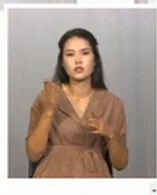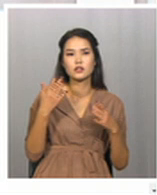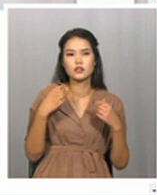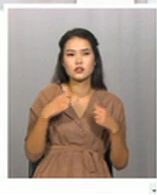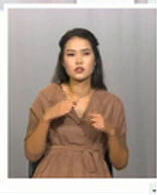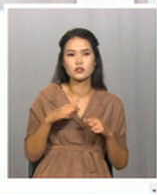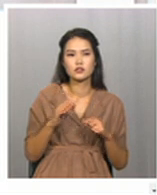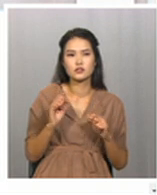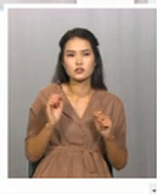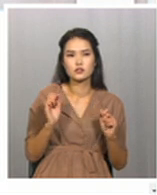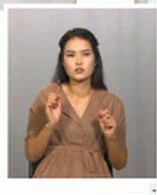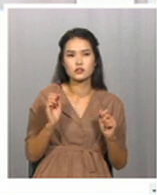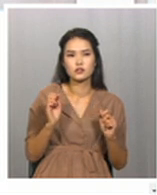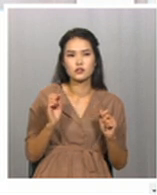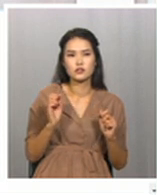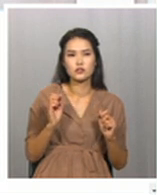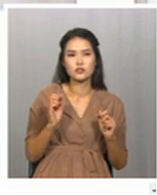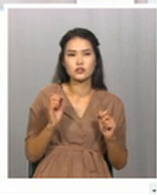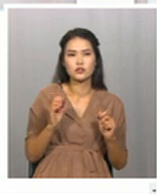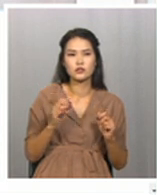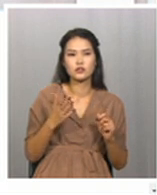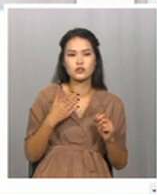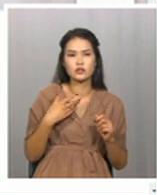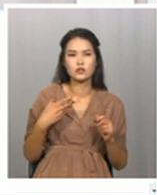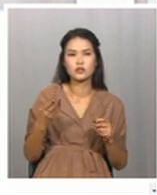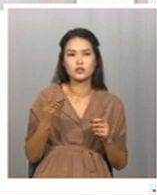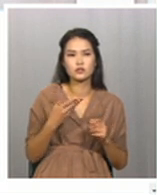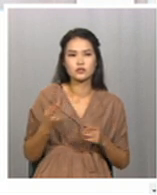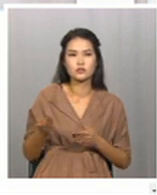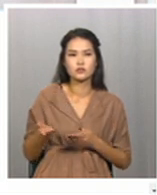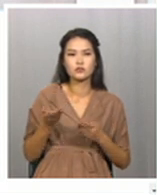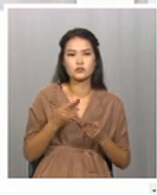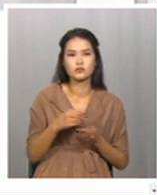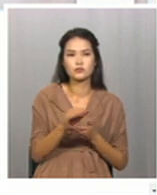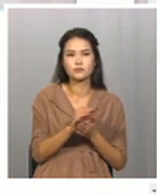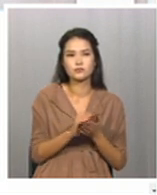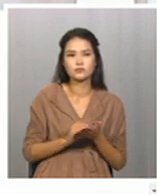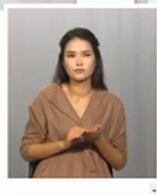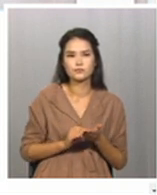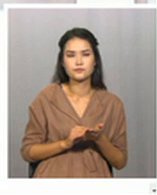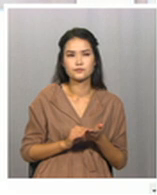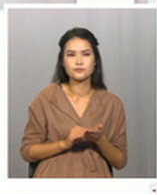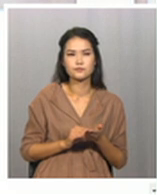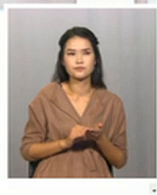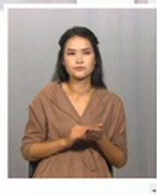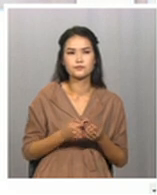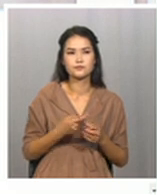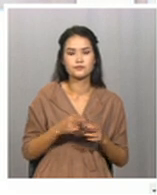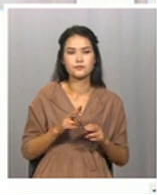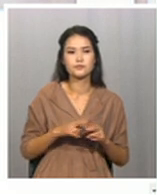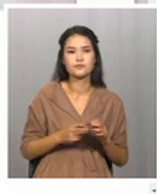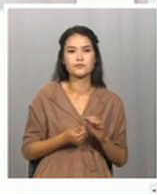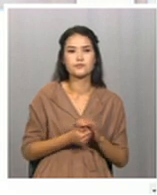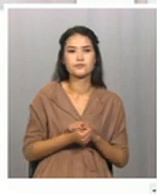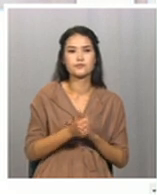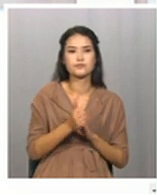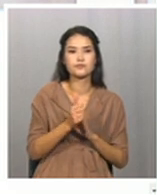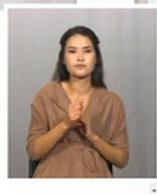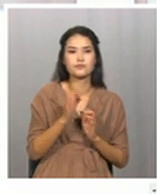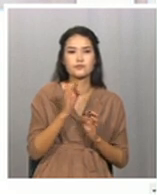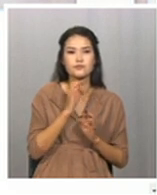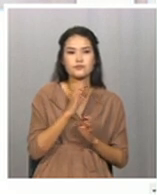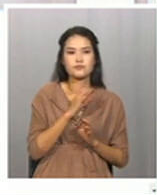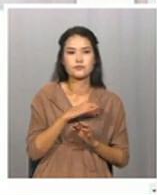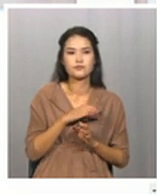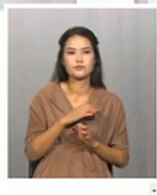яғни біздің кеңістігімізге қош келдіңіздер деп жазайын. Сайттың бастапқы бетінде осы жазу қолданушыларды қарсы